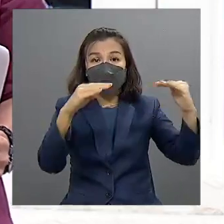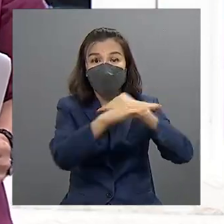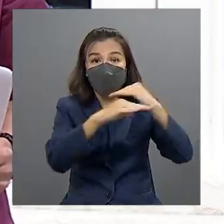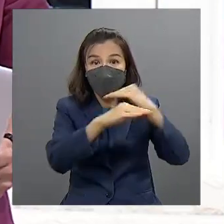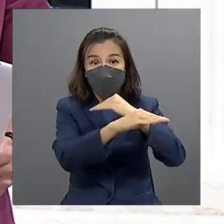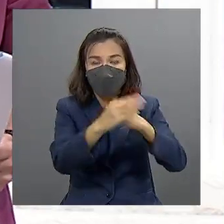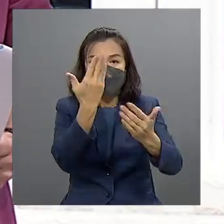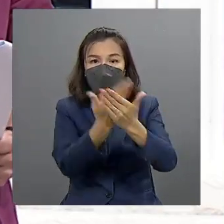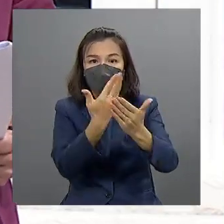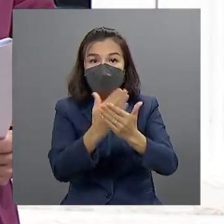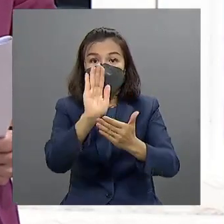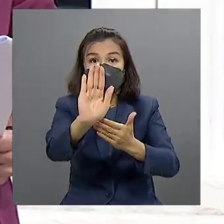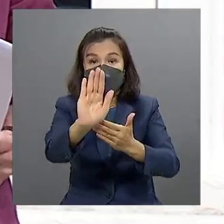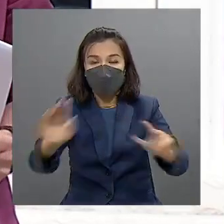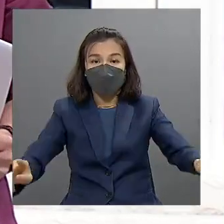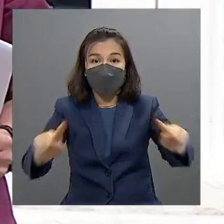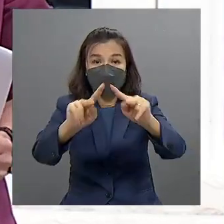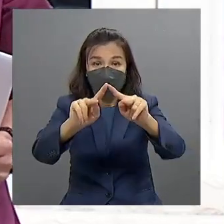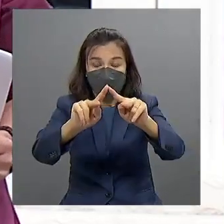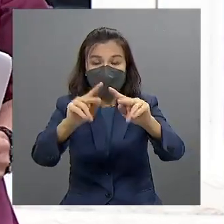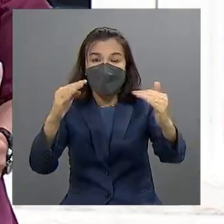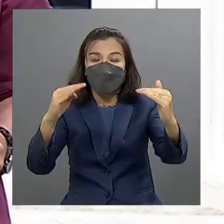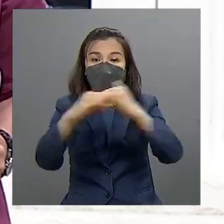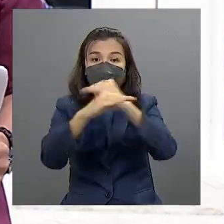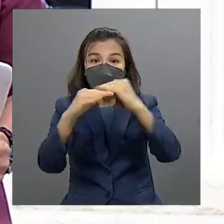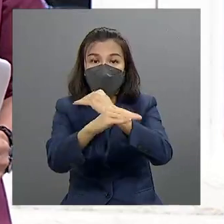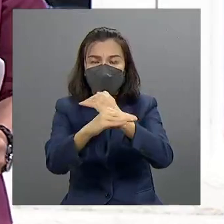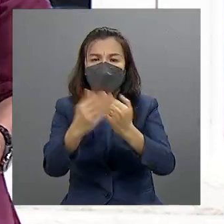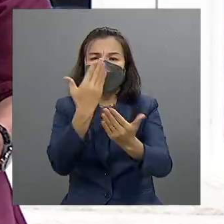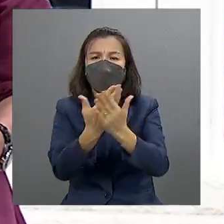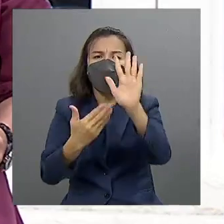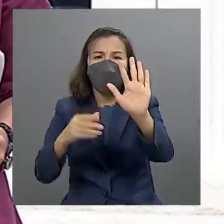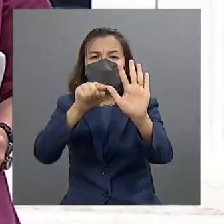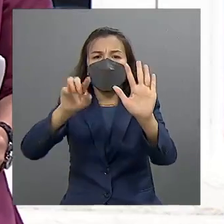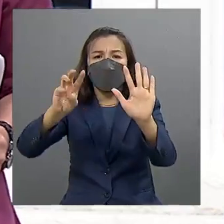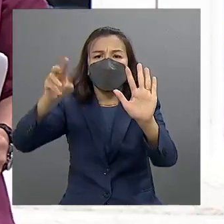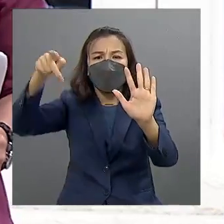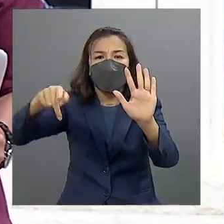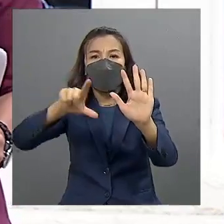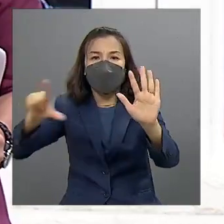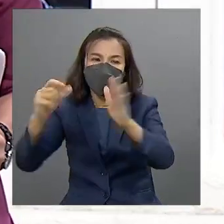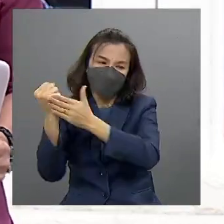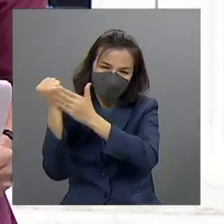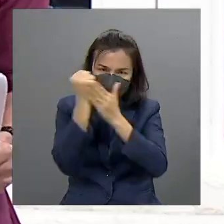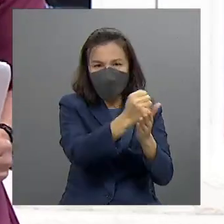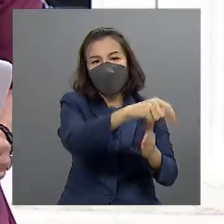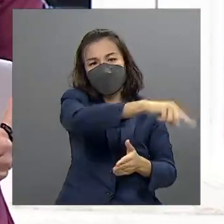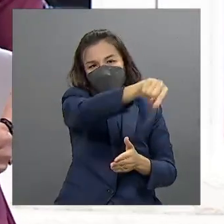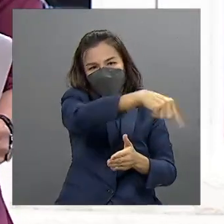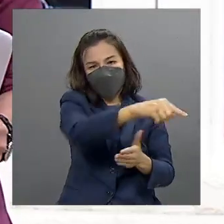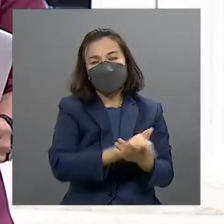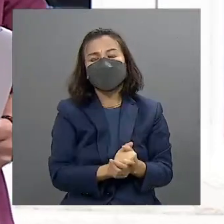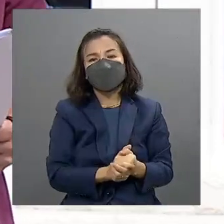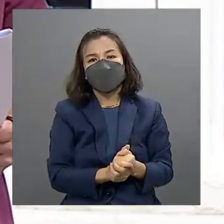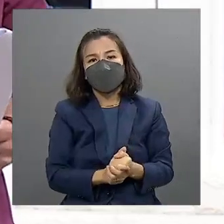ของกระสวงคมนาคมทเหือใปี 6-5 ประมาณ 5-6 พล้านบาทเอามาช่วยเหลือ2. ออกเป็กฎหมายเลย